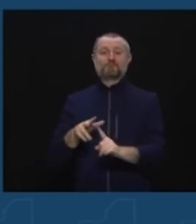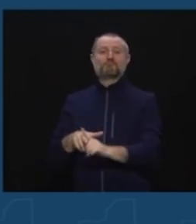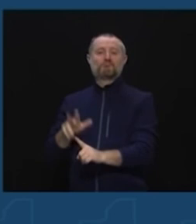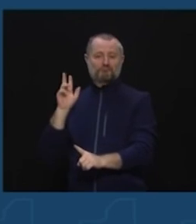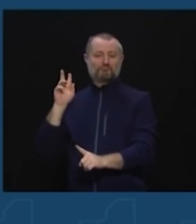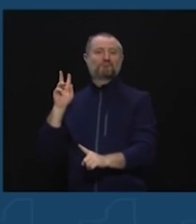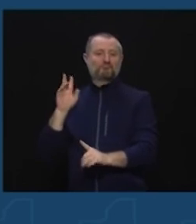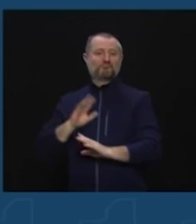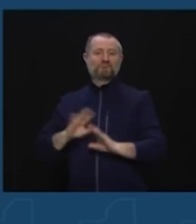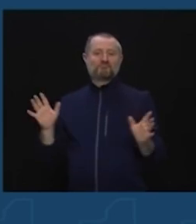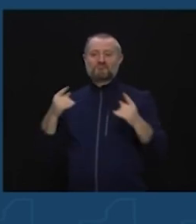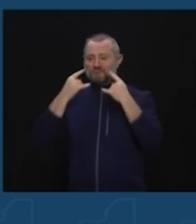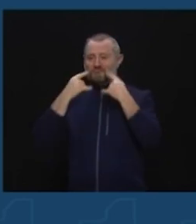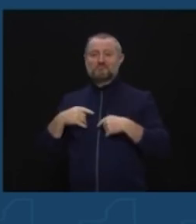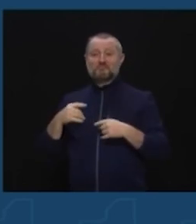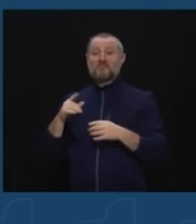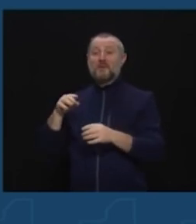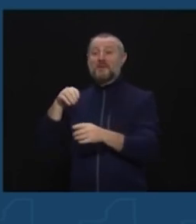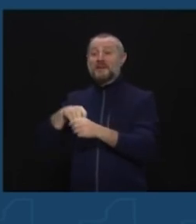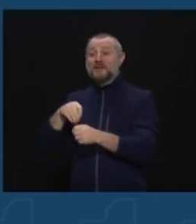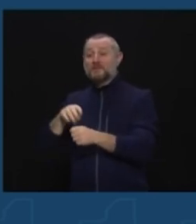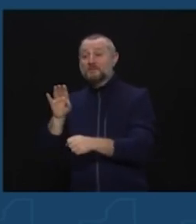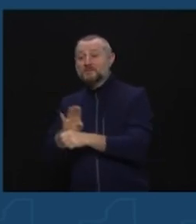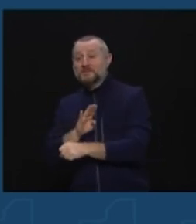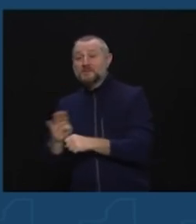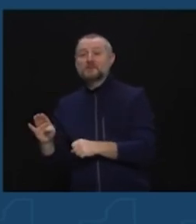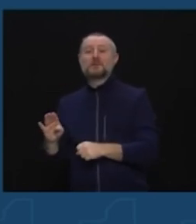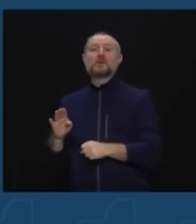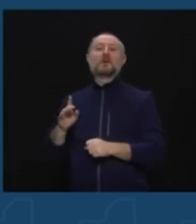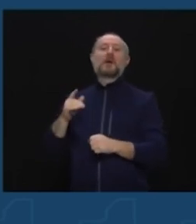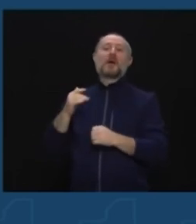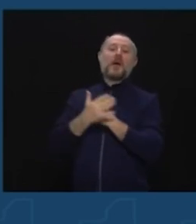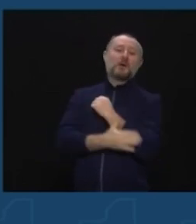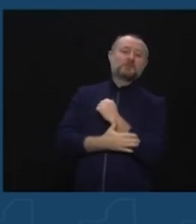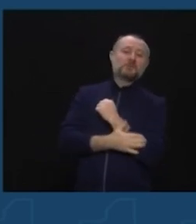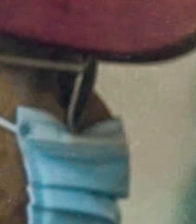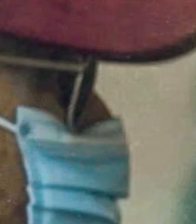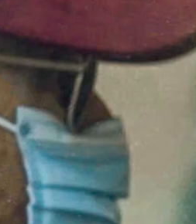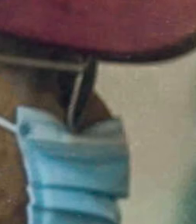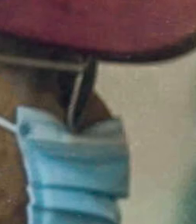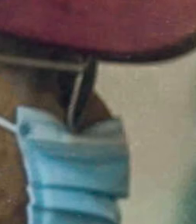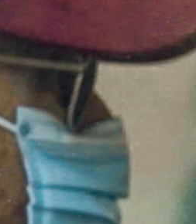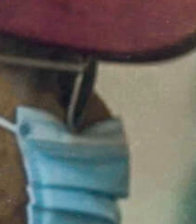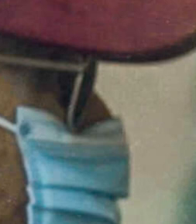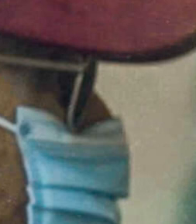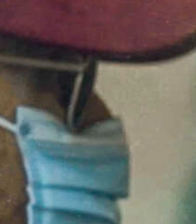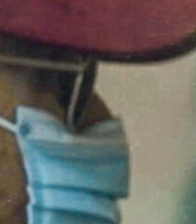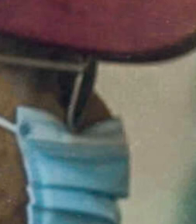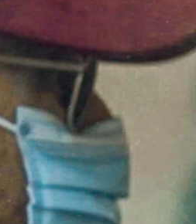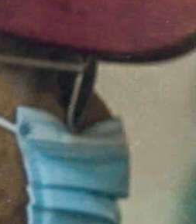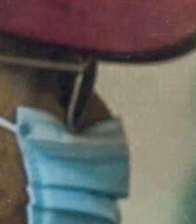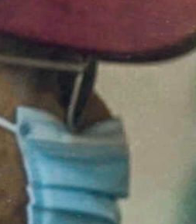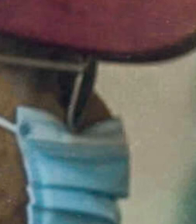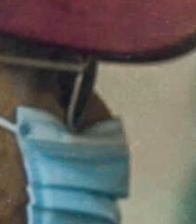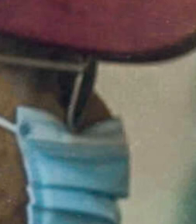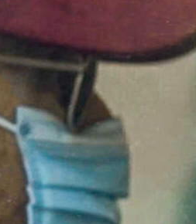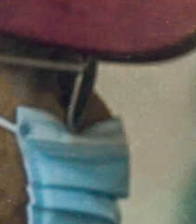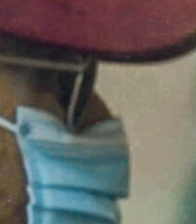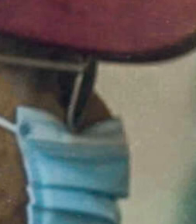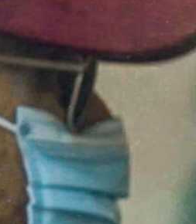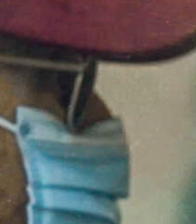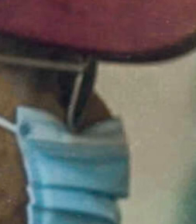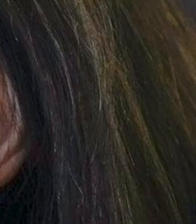않고 예정대로 10일을 기해 종료 하기로 결정했다고 밝혔습니다 이번 해제 조치는 5 미크론 이 급속히